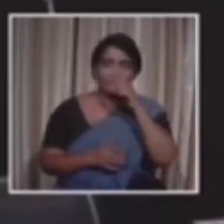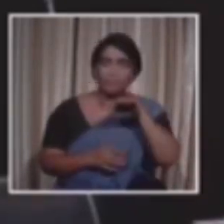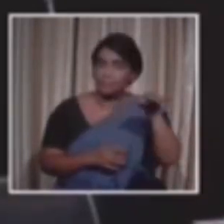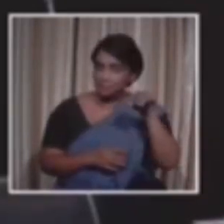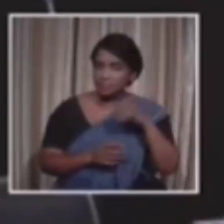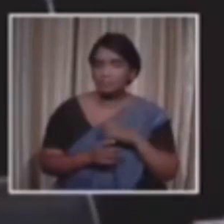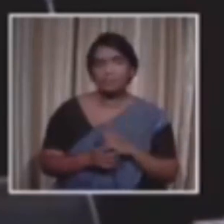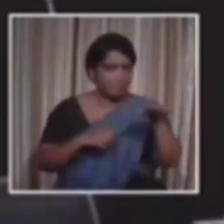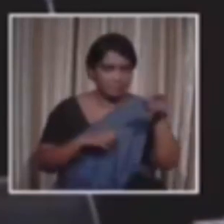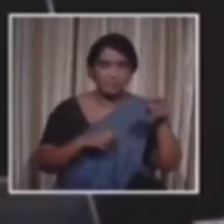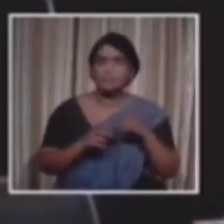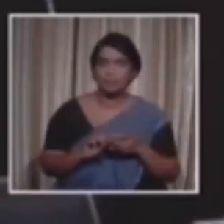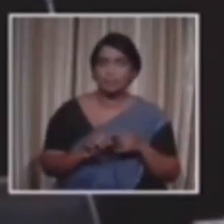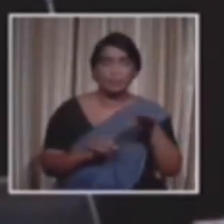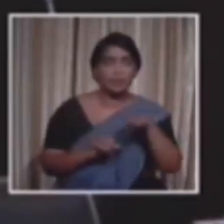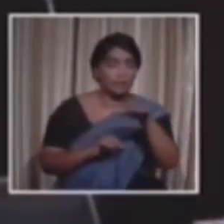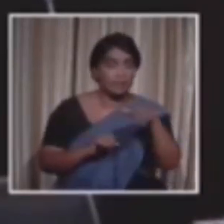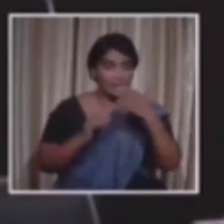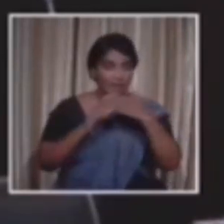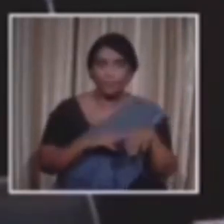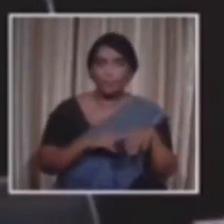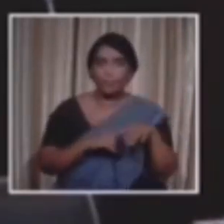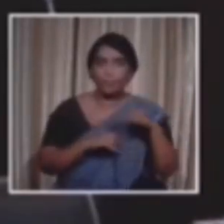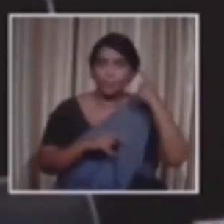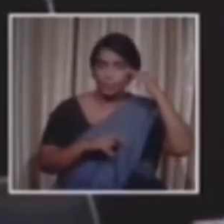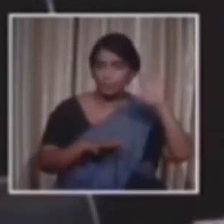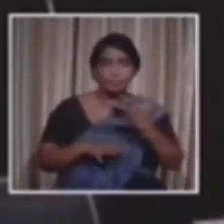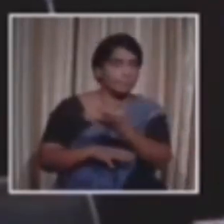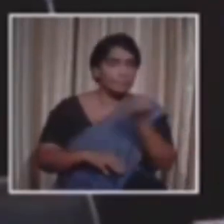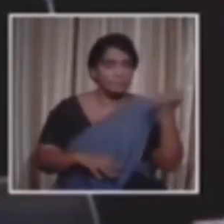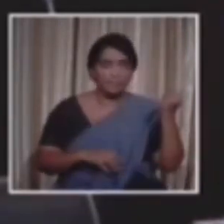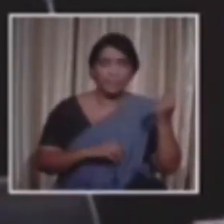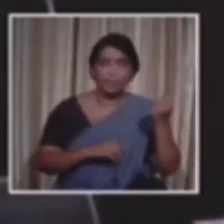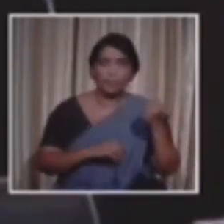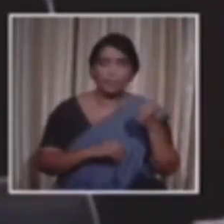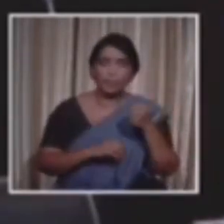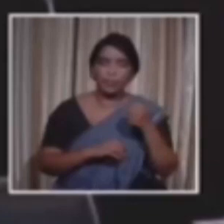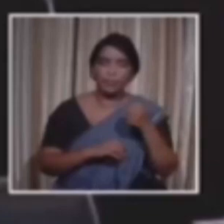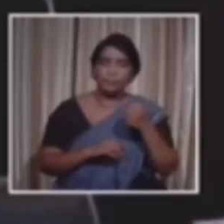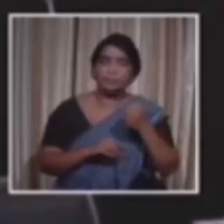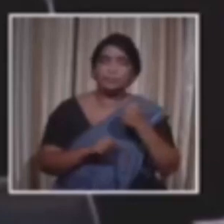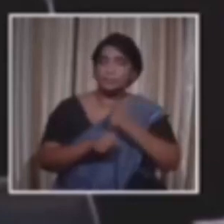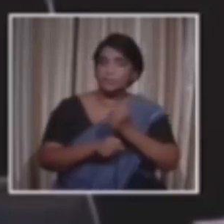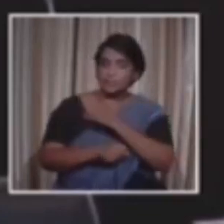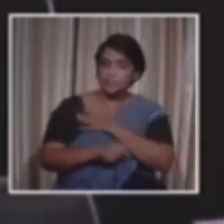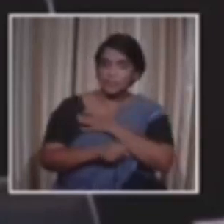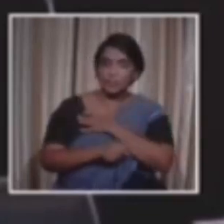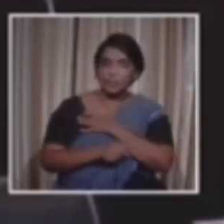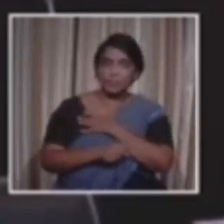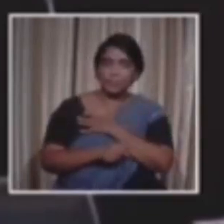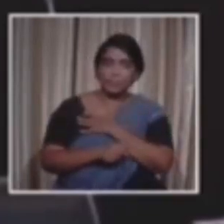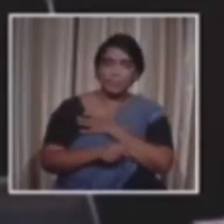வேண்டும். வட்டுவால் பகுதியிலே காணிகளை பலவந்தமாக எடுப்பதற்கு கோட்டபாய கடற்படை முகாமில் இருந்து